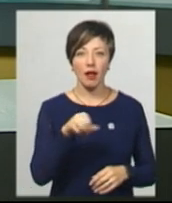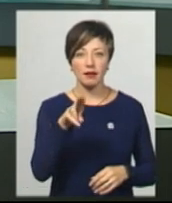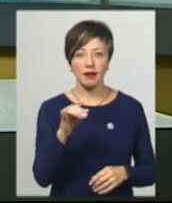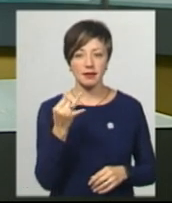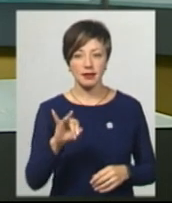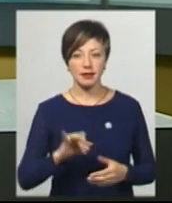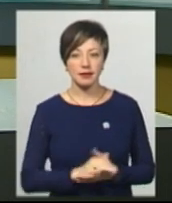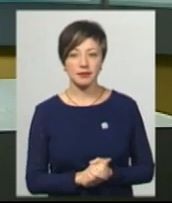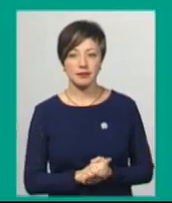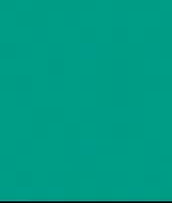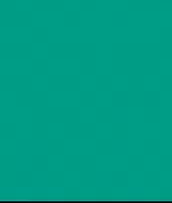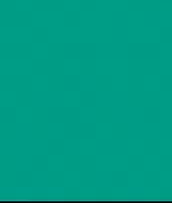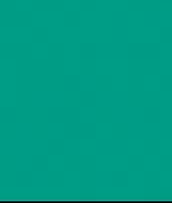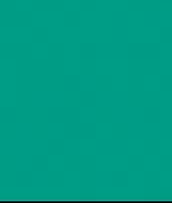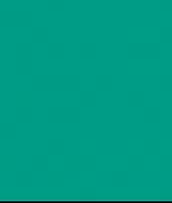Ладанського.